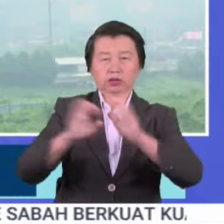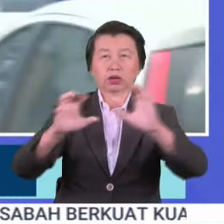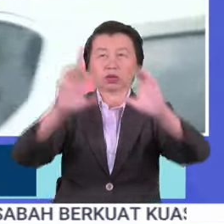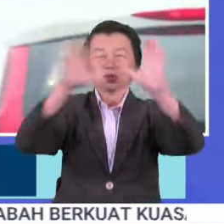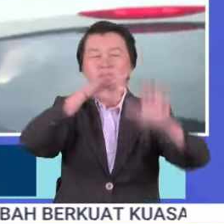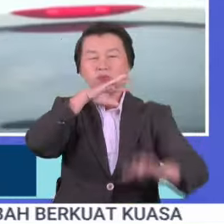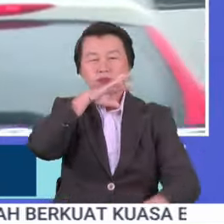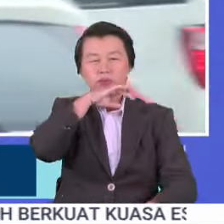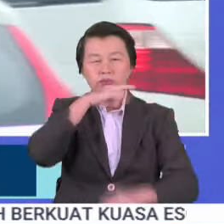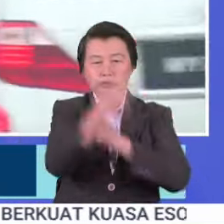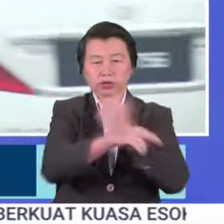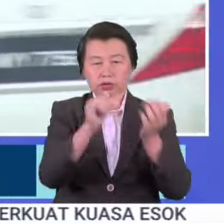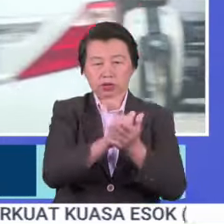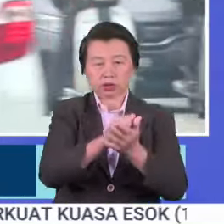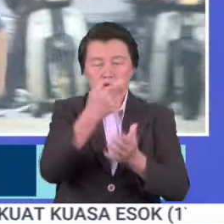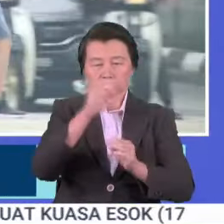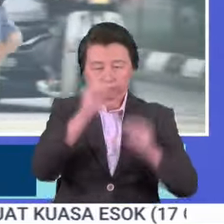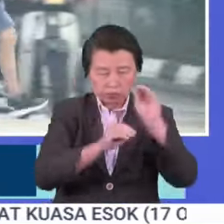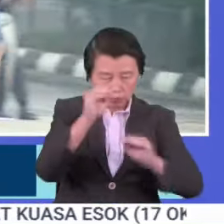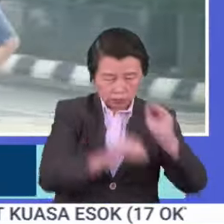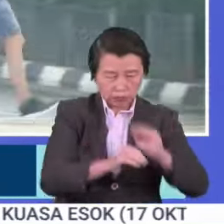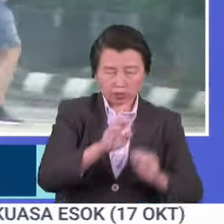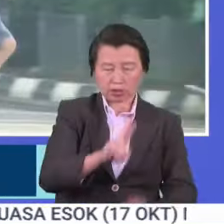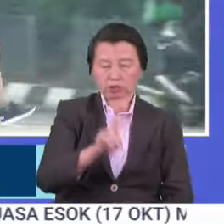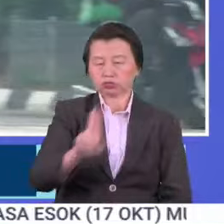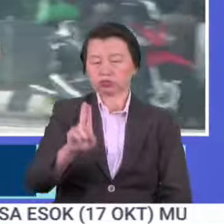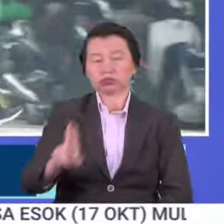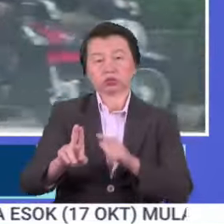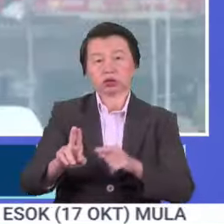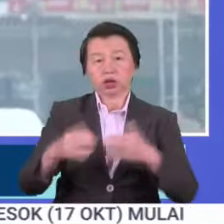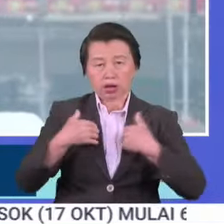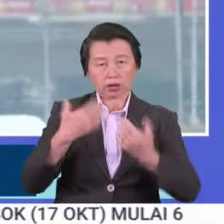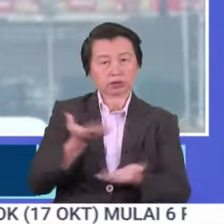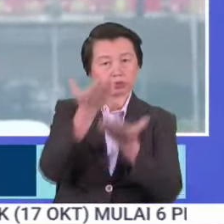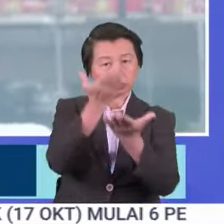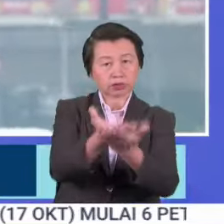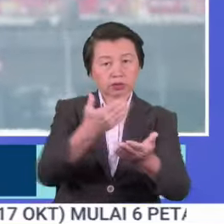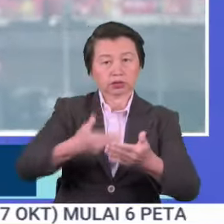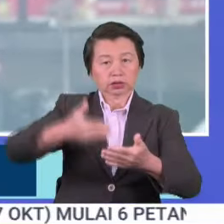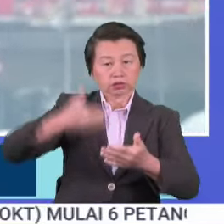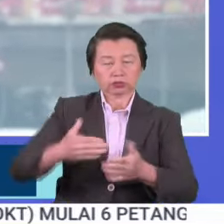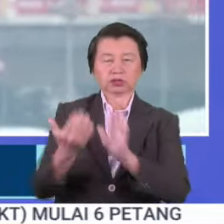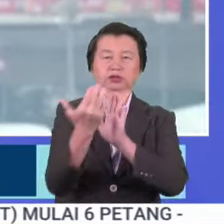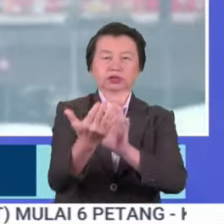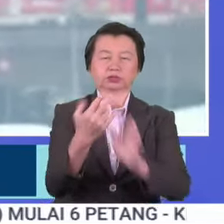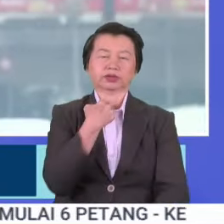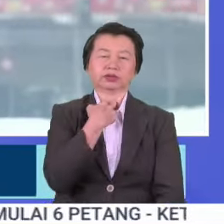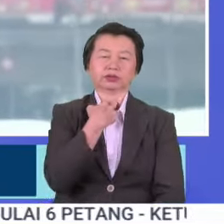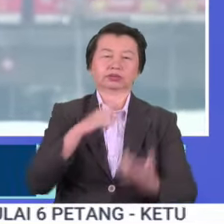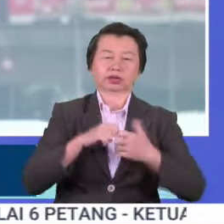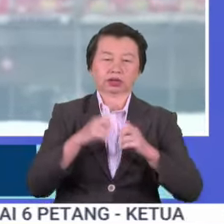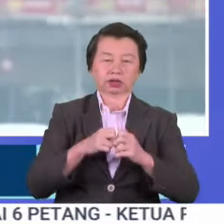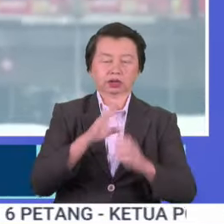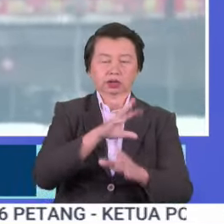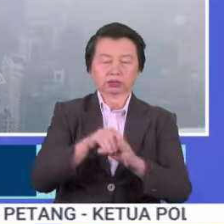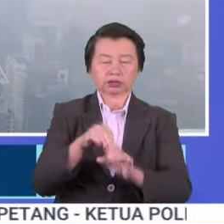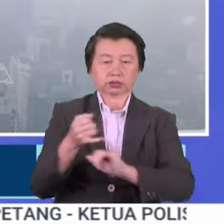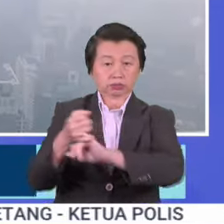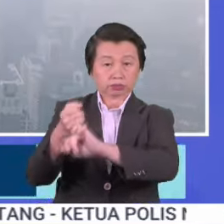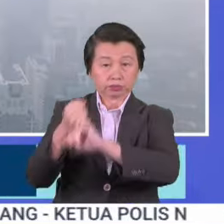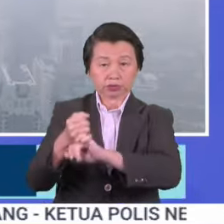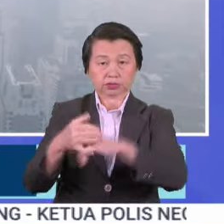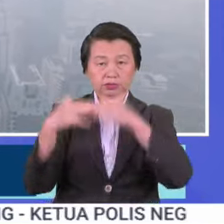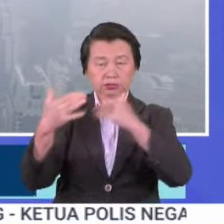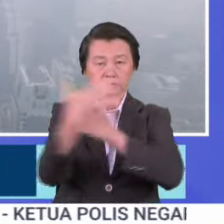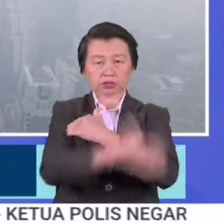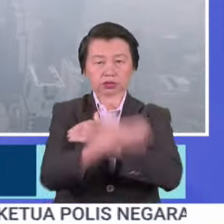di negara ini. Ini kerana penggubalan RUU berkenaan yang pernah dicadang sebelum ini berdepan beberapa kekangan termasuk perjanjian di